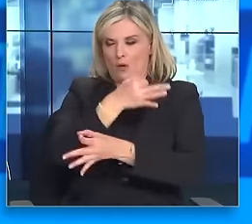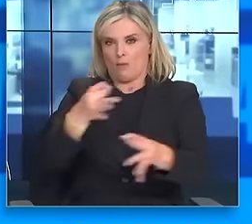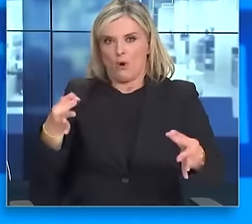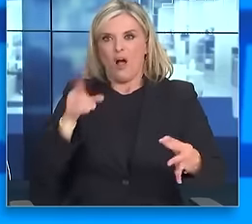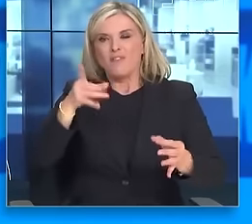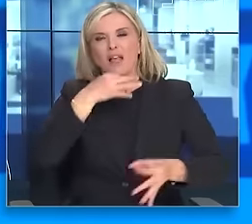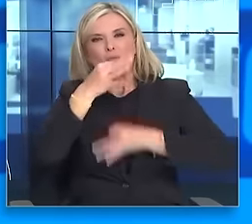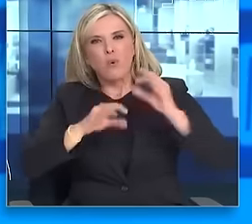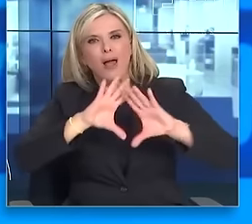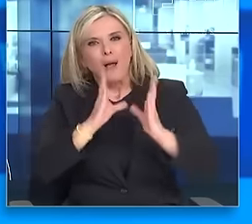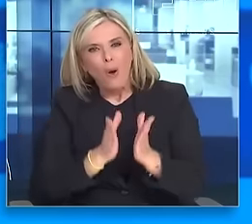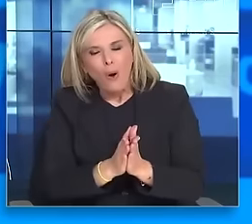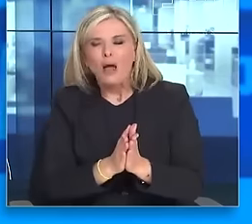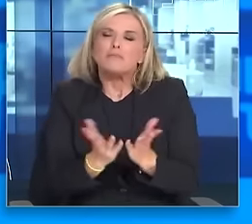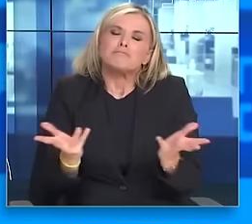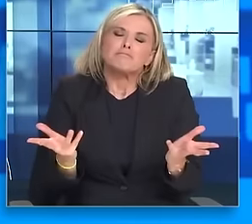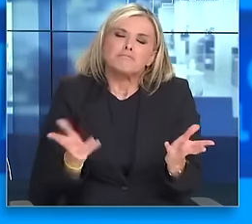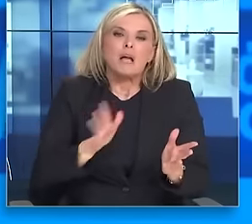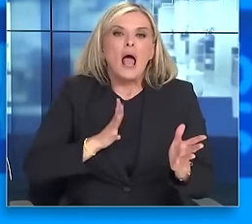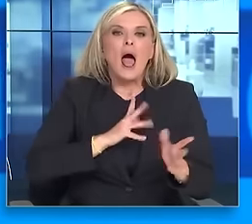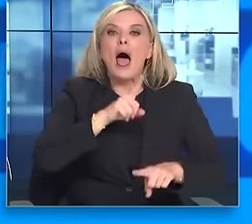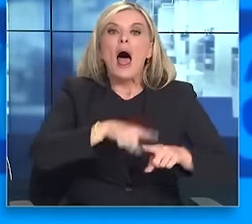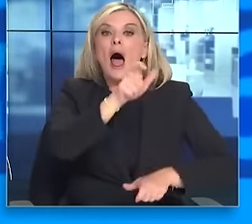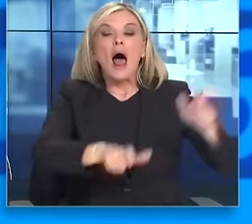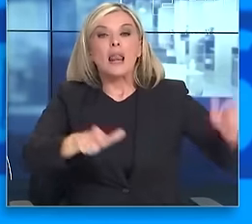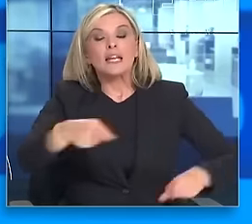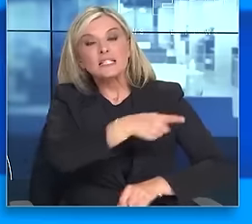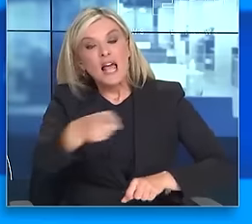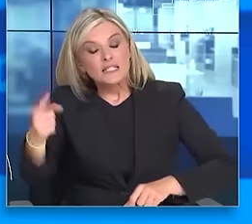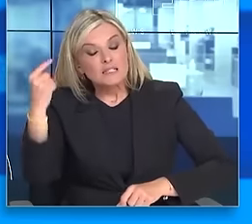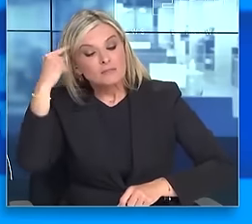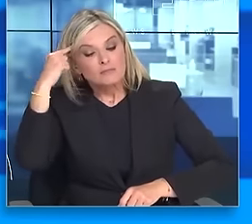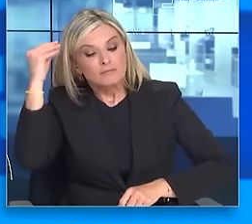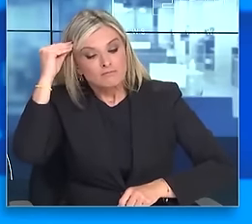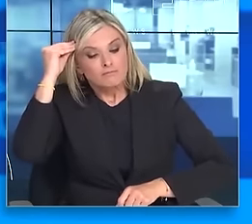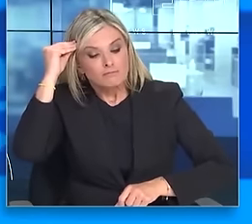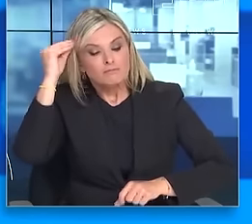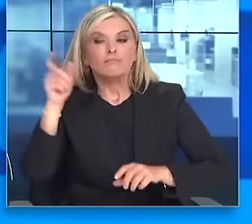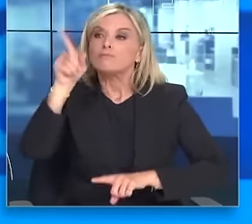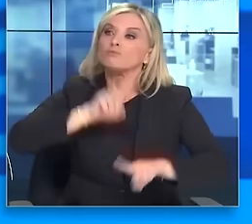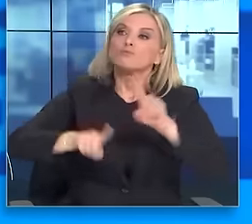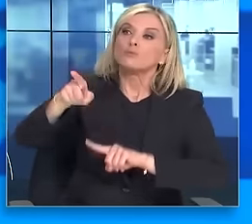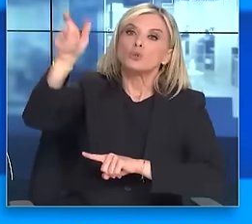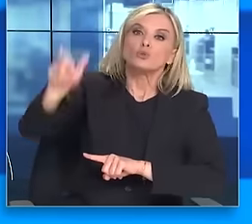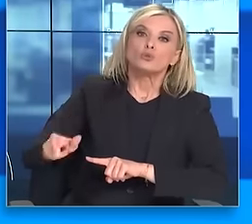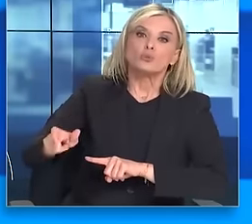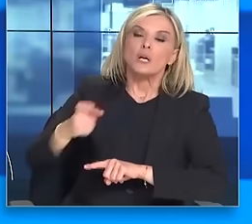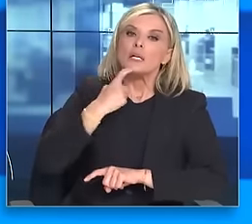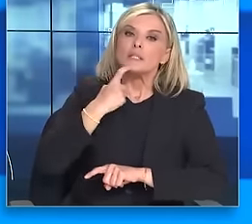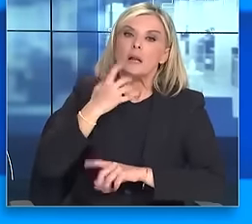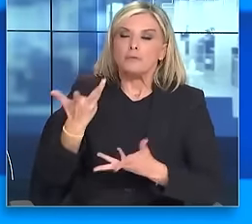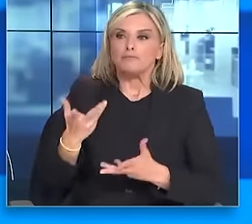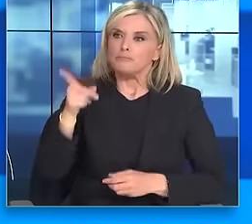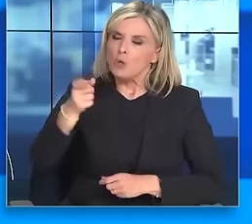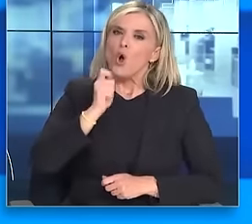Εξάλλου, οι ευρωεκλογές θα είναι η πρώτη ευκαιρία να κριθεί. Εγώ αντιμετωπίζω πολιτικά πάντα τους αντιπάλους